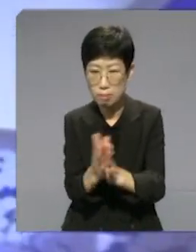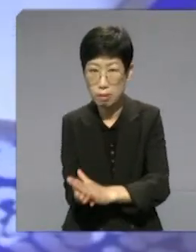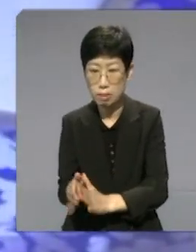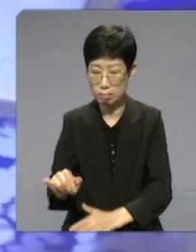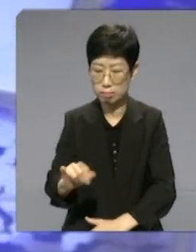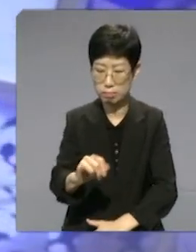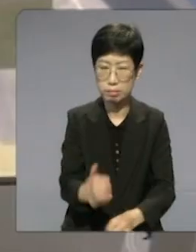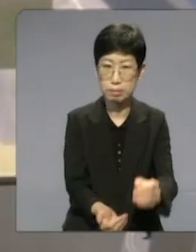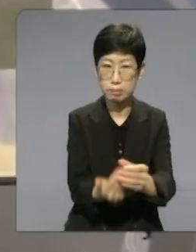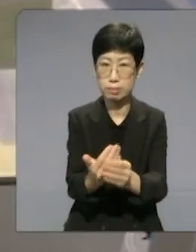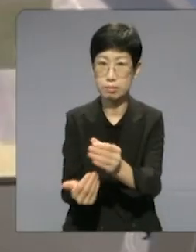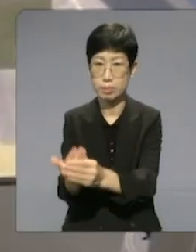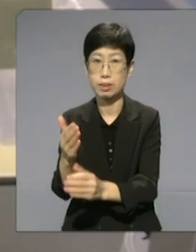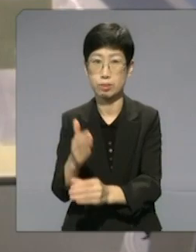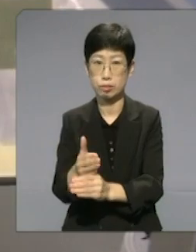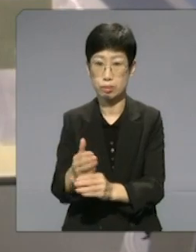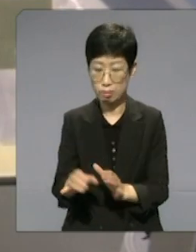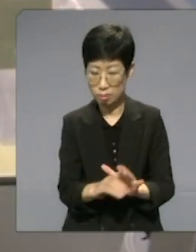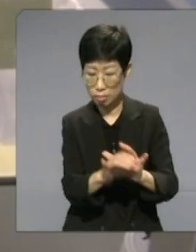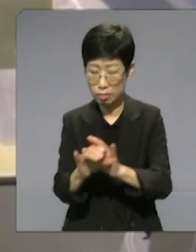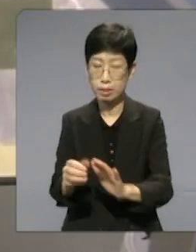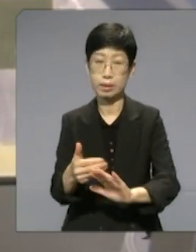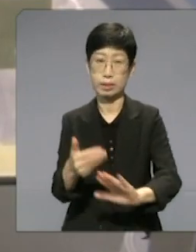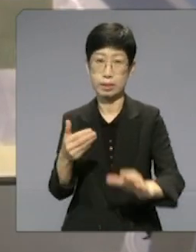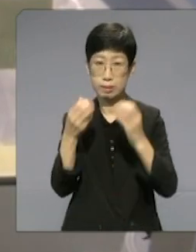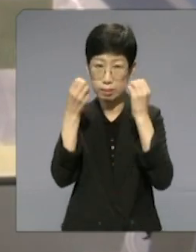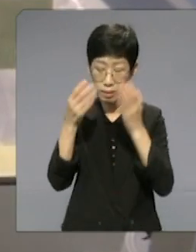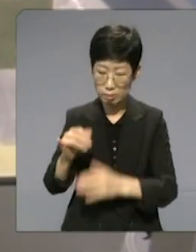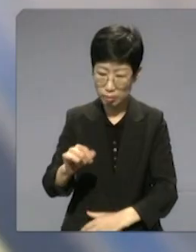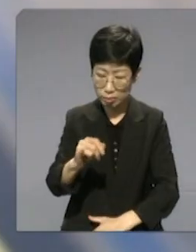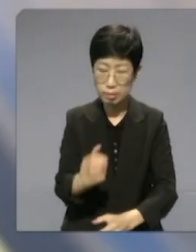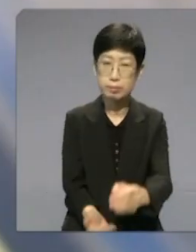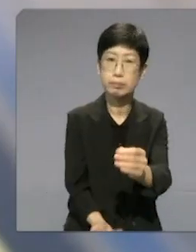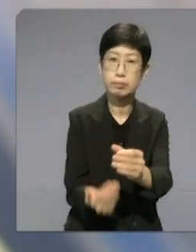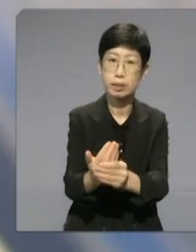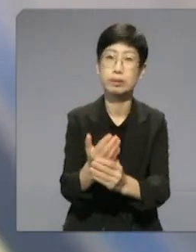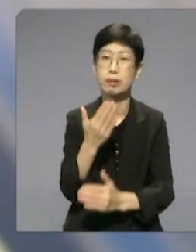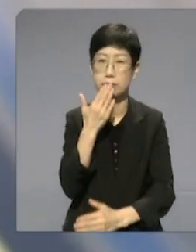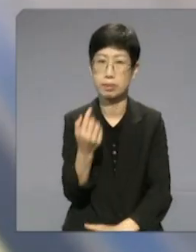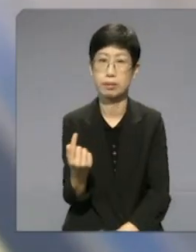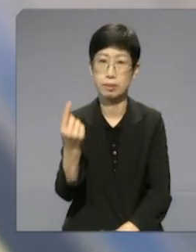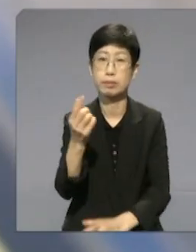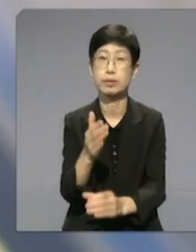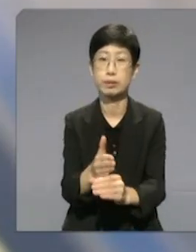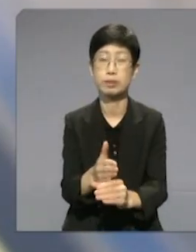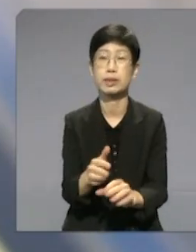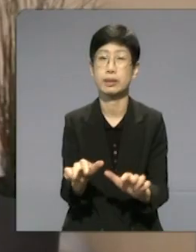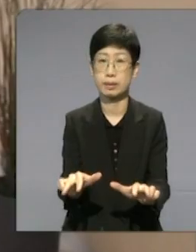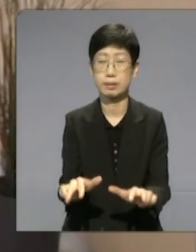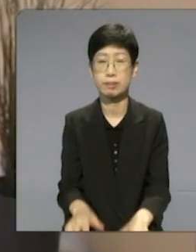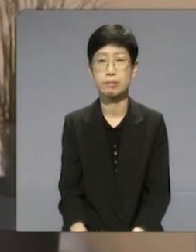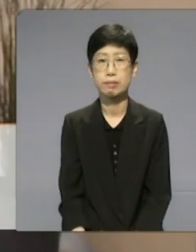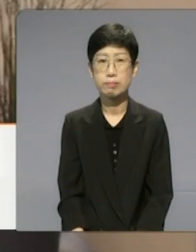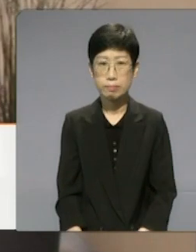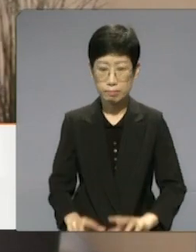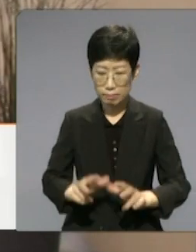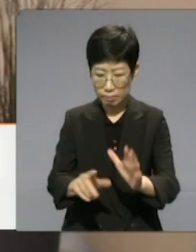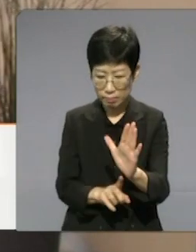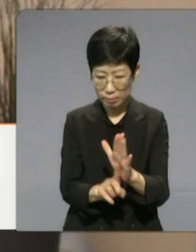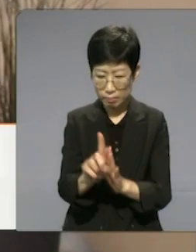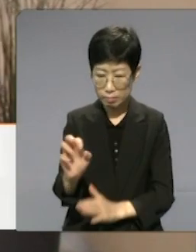있으며 코로나19와는 전혀 다른 새로운 바이러스가 출현할 가능성도 높습니다. 지구